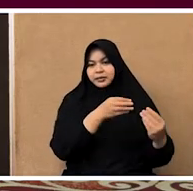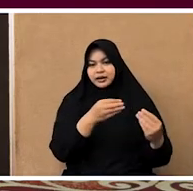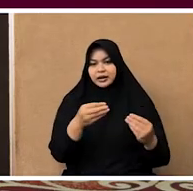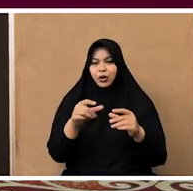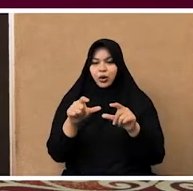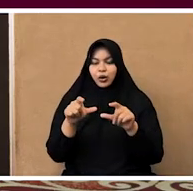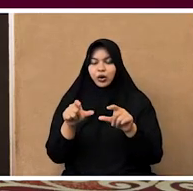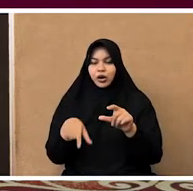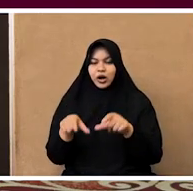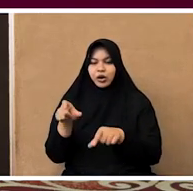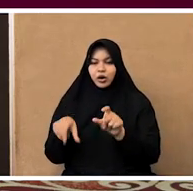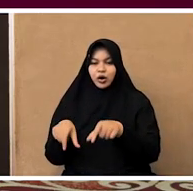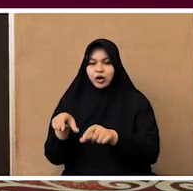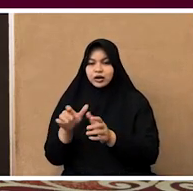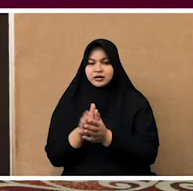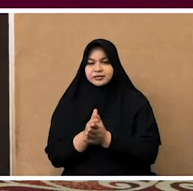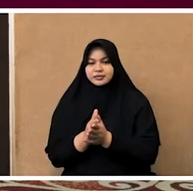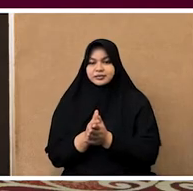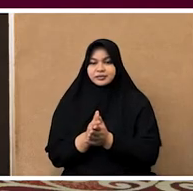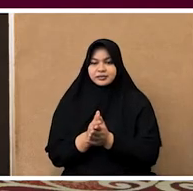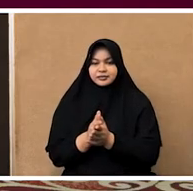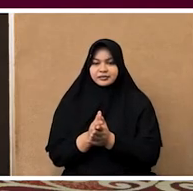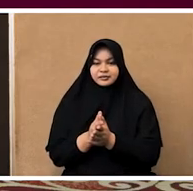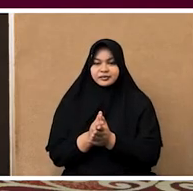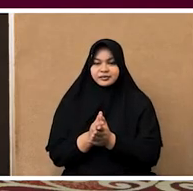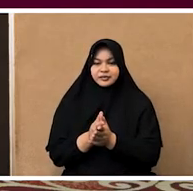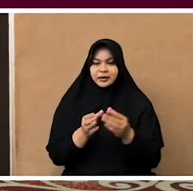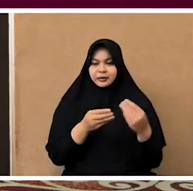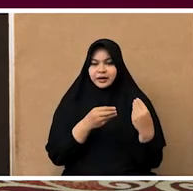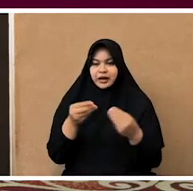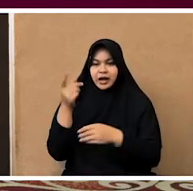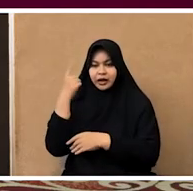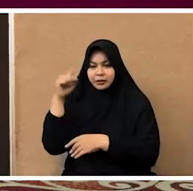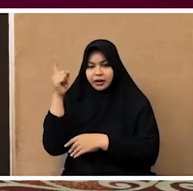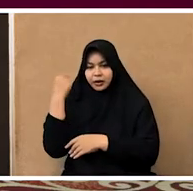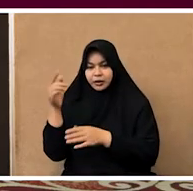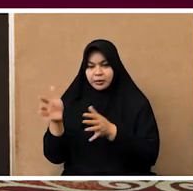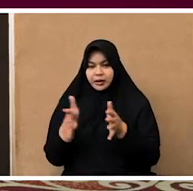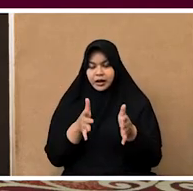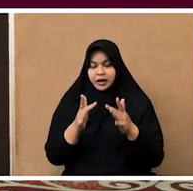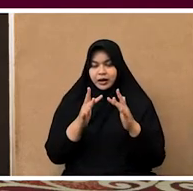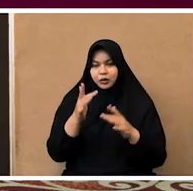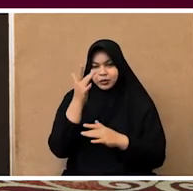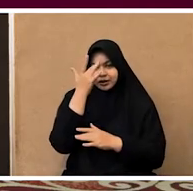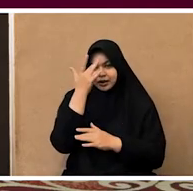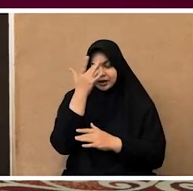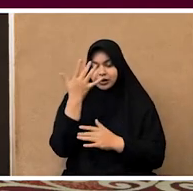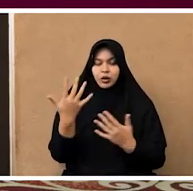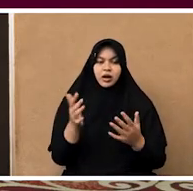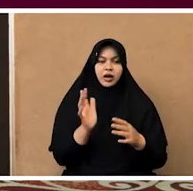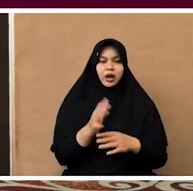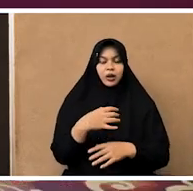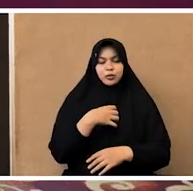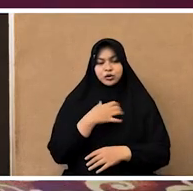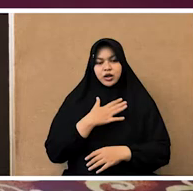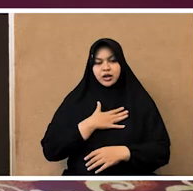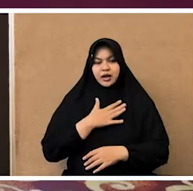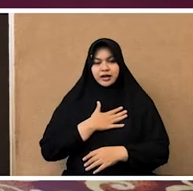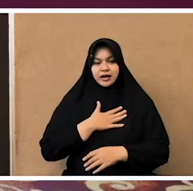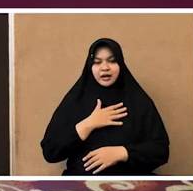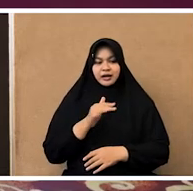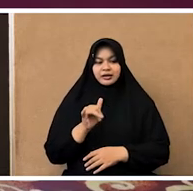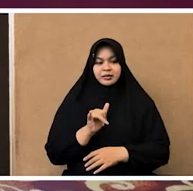seseorang perawatan di lembaga penjarahan kepada pemerintah ya perawatan di rumah sakit jiwa Kalau menurut saya sih